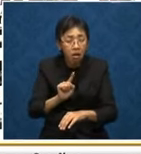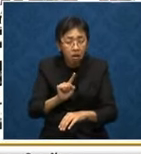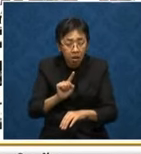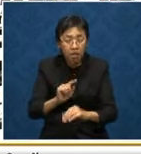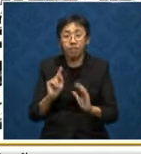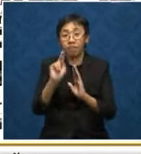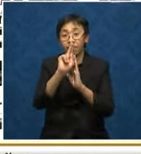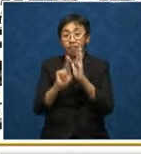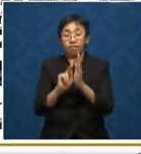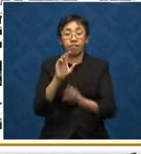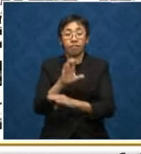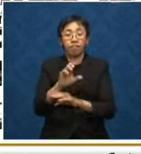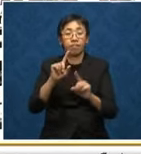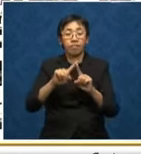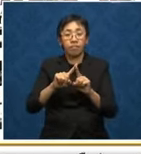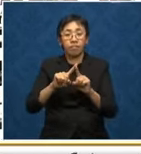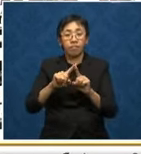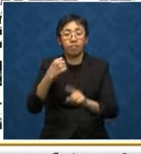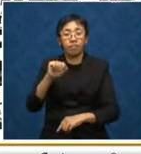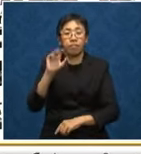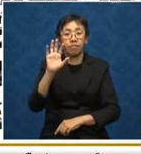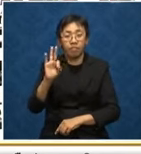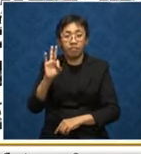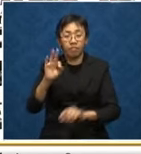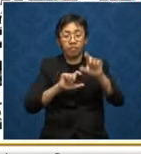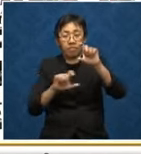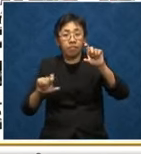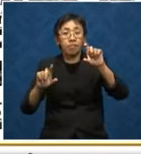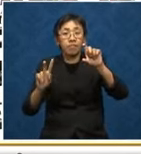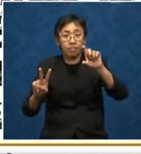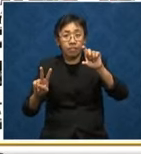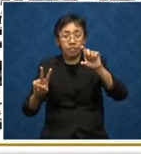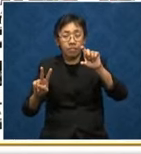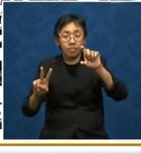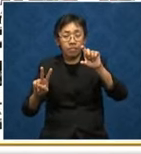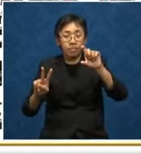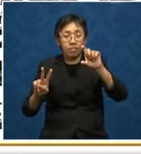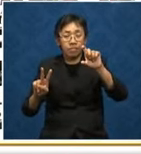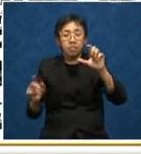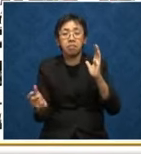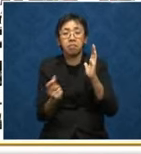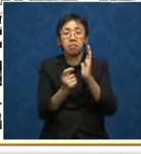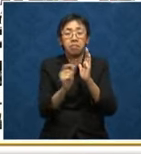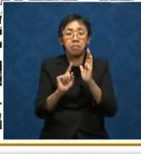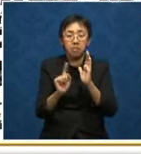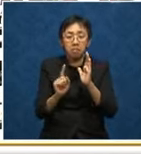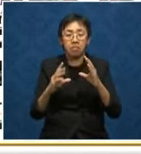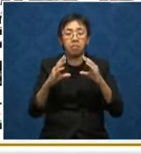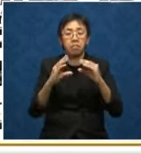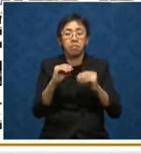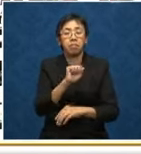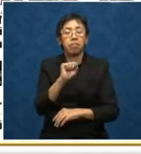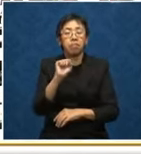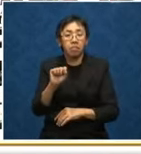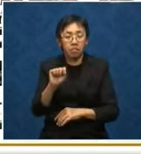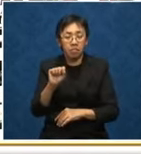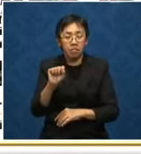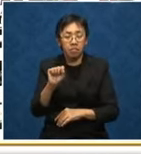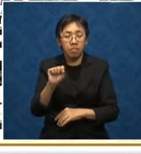ข้อบังคับข้อที่19วรรค2ได้กำหนดให้ที่ประชุมของสภาผู้แทนราษฎ